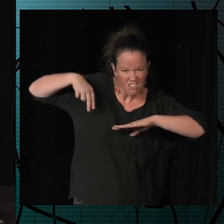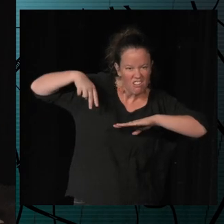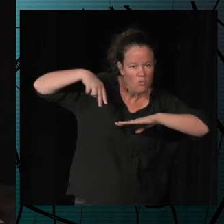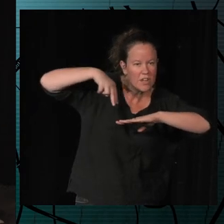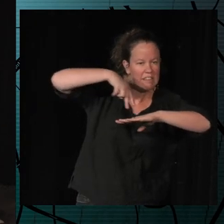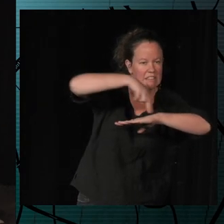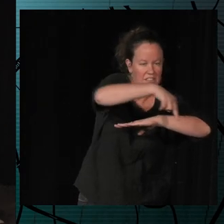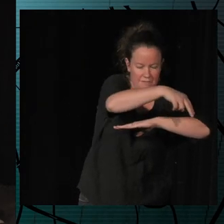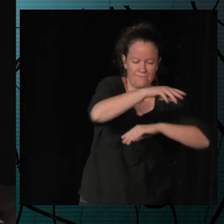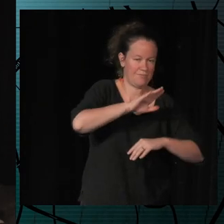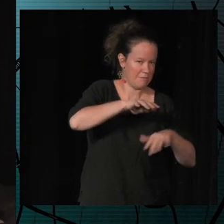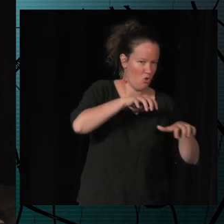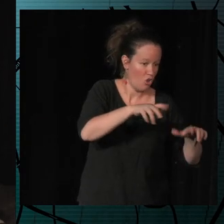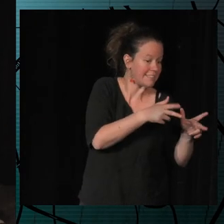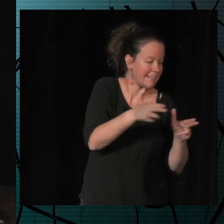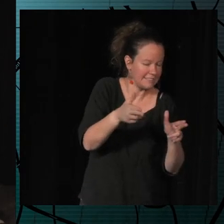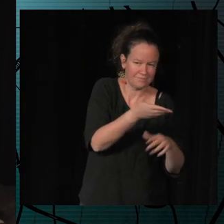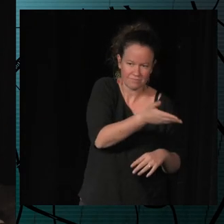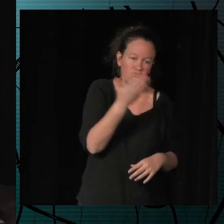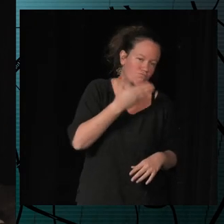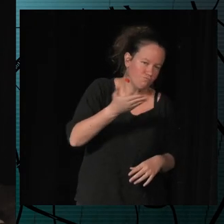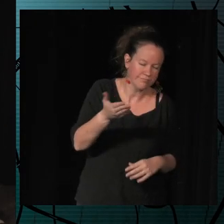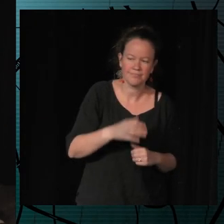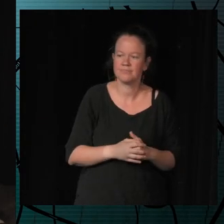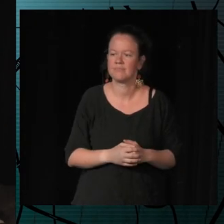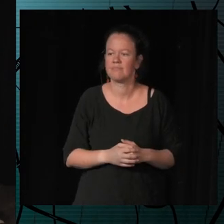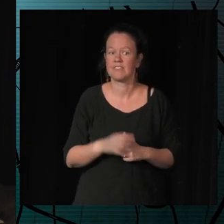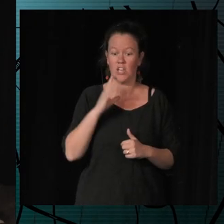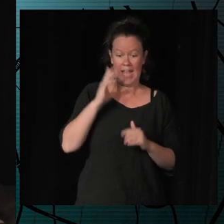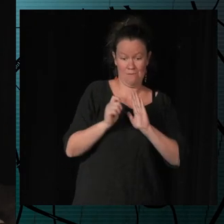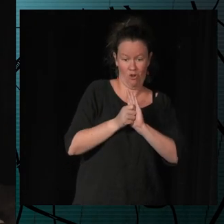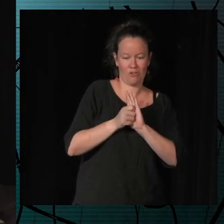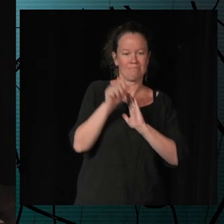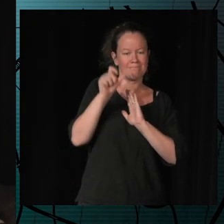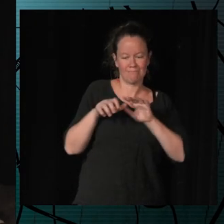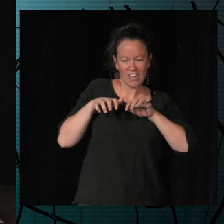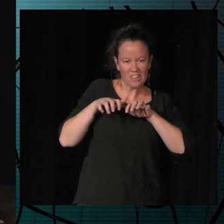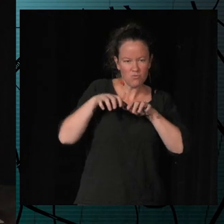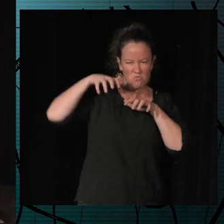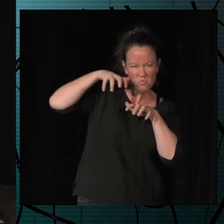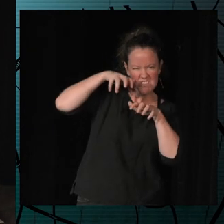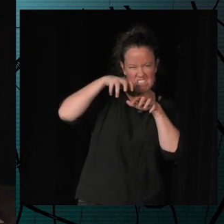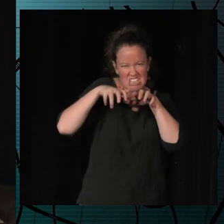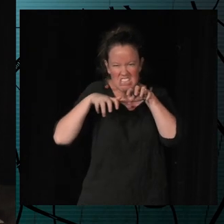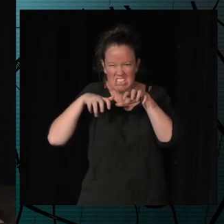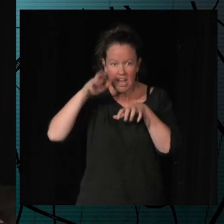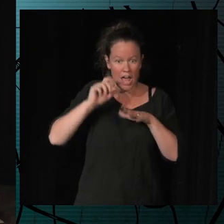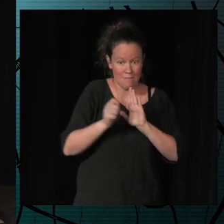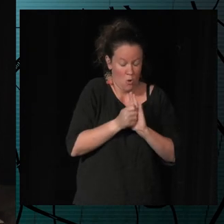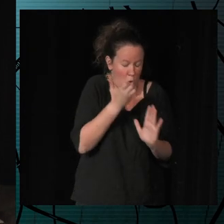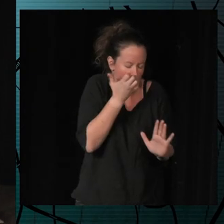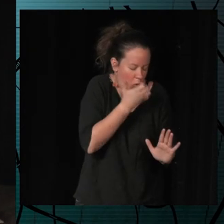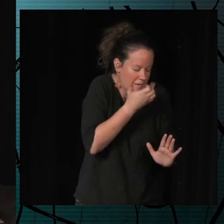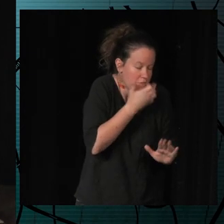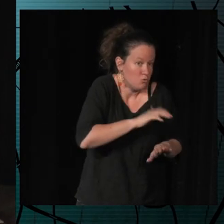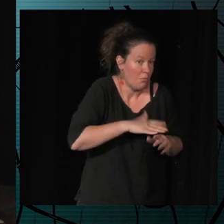aujourd'hui le zombie qui incarnaé la menace vraiment marquante de resident evel est-ce qu' fait vraiment peur aujourd'hui quelle monstruosité il incarne encore